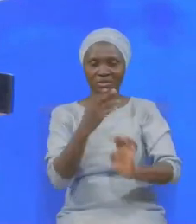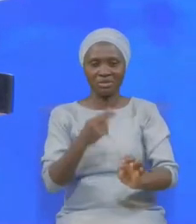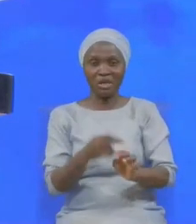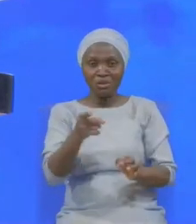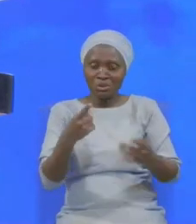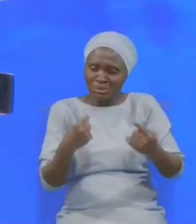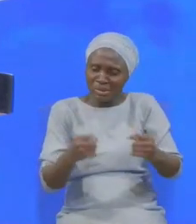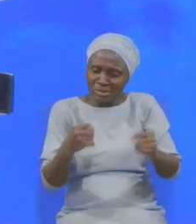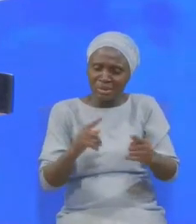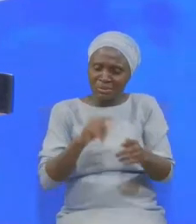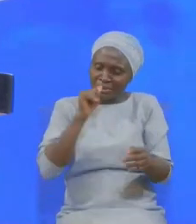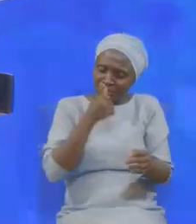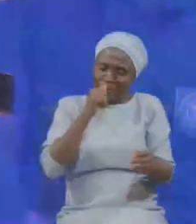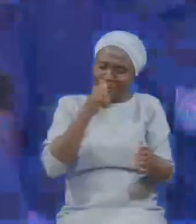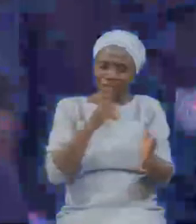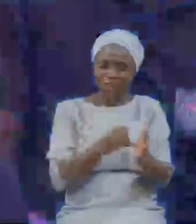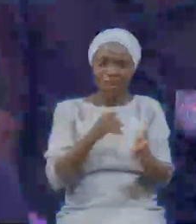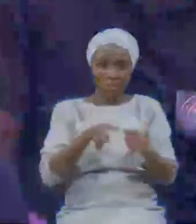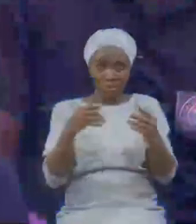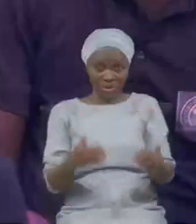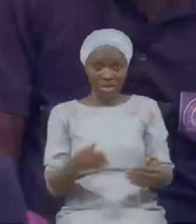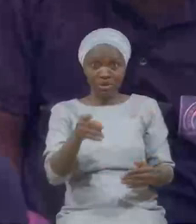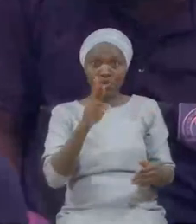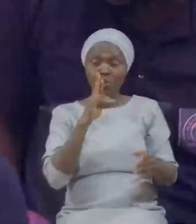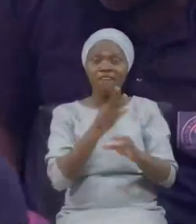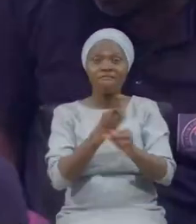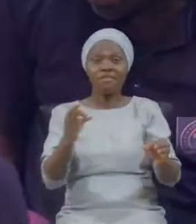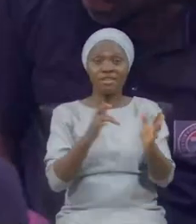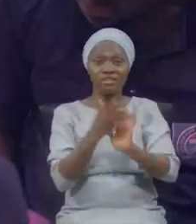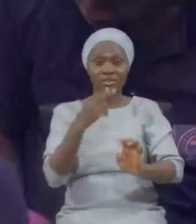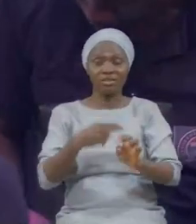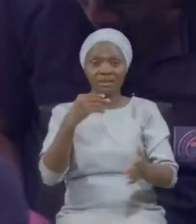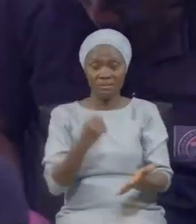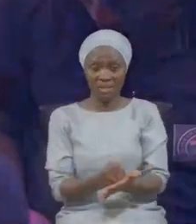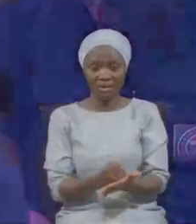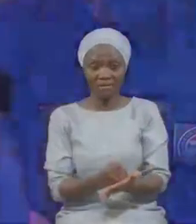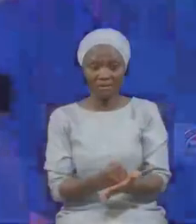essayez d'endurer cela, vous êtes affranchi.